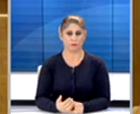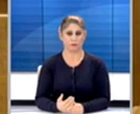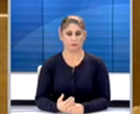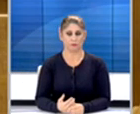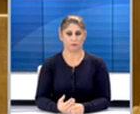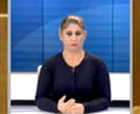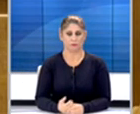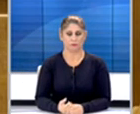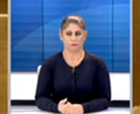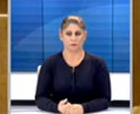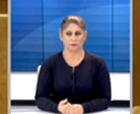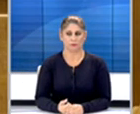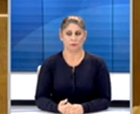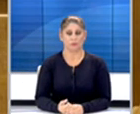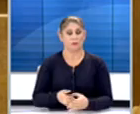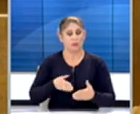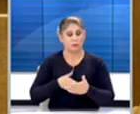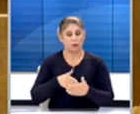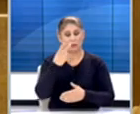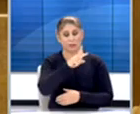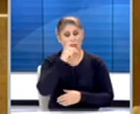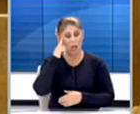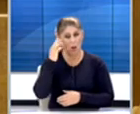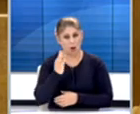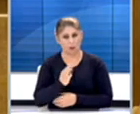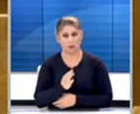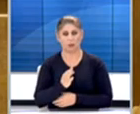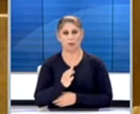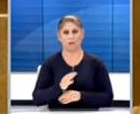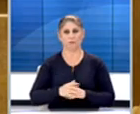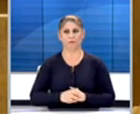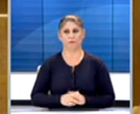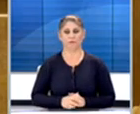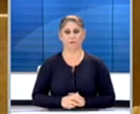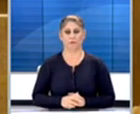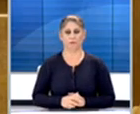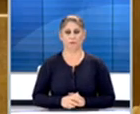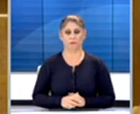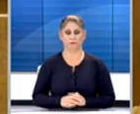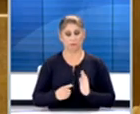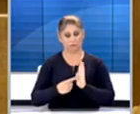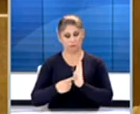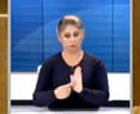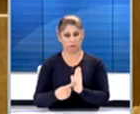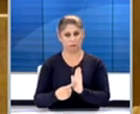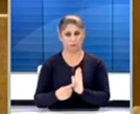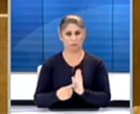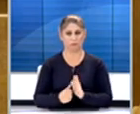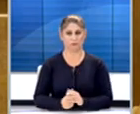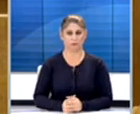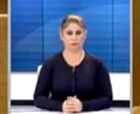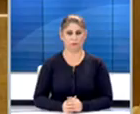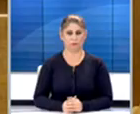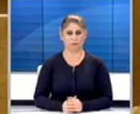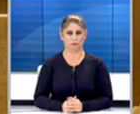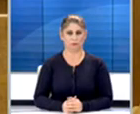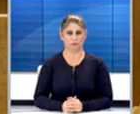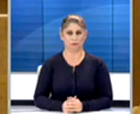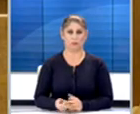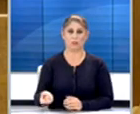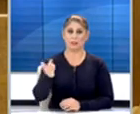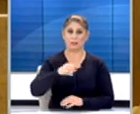Σας εμπόδισε η δική σας λογική, η οποία αποτυπώνεται και σε ένα